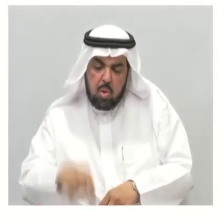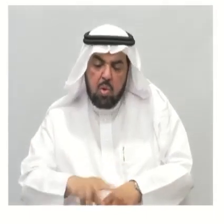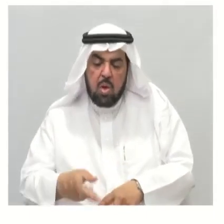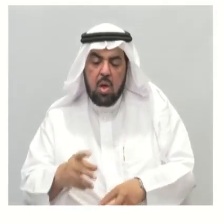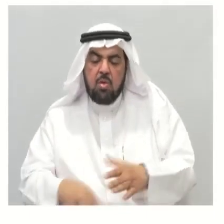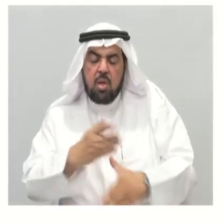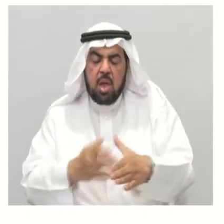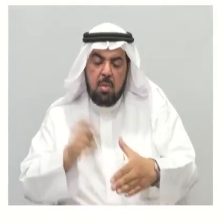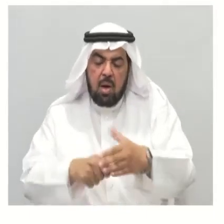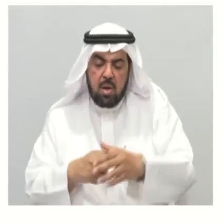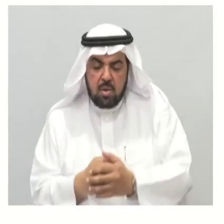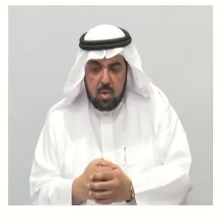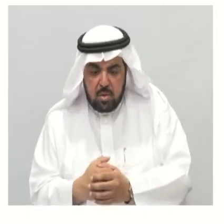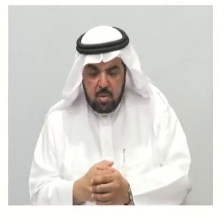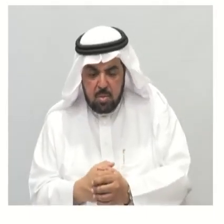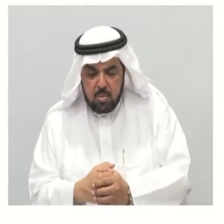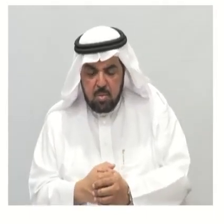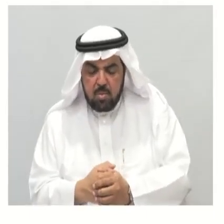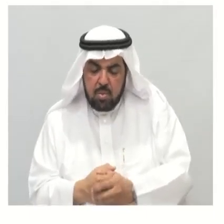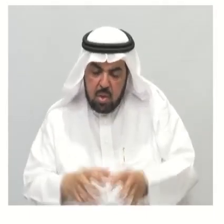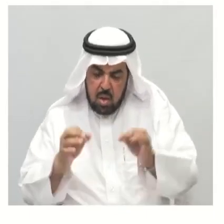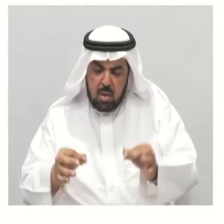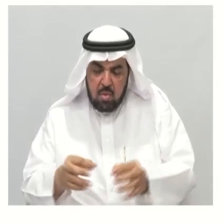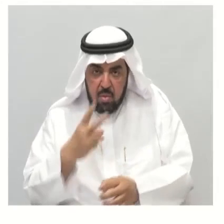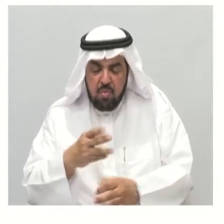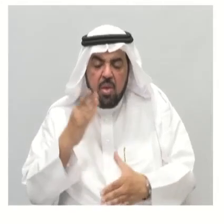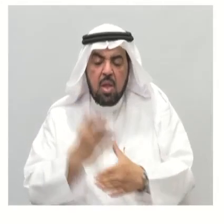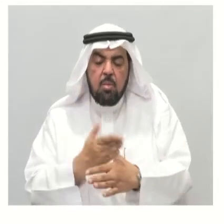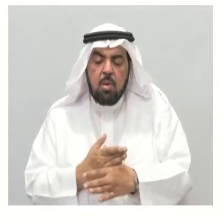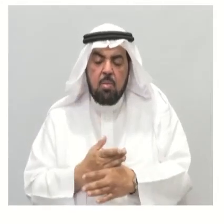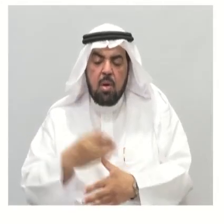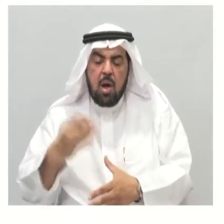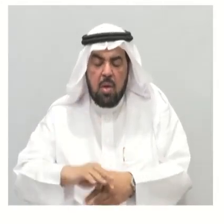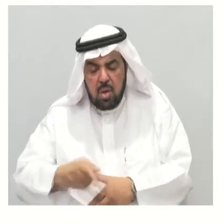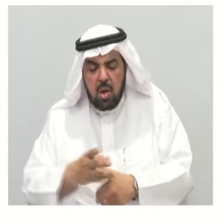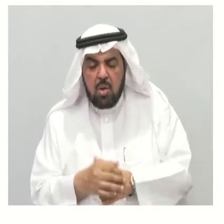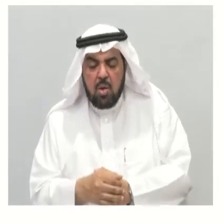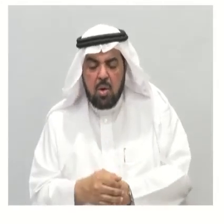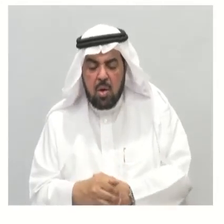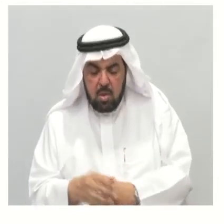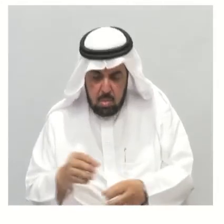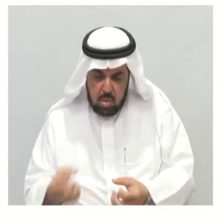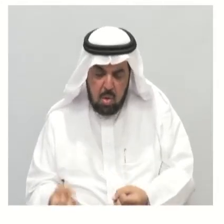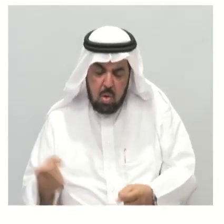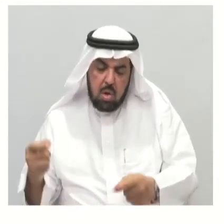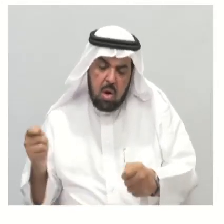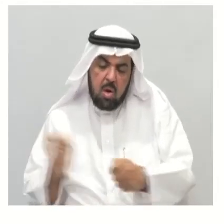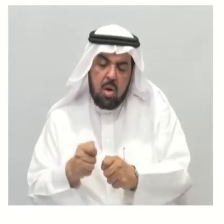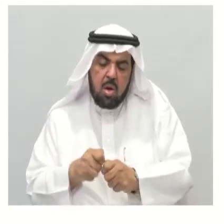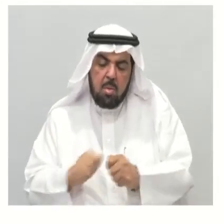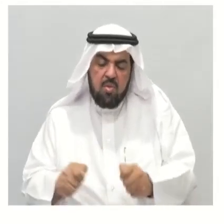في تركيبها الأصلي. لابد أن يكون هناك سبب لهذا الحدوث، إنه بفعل